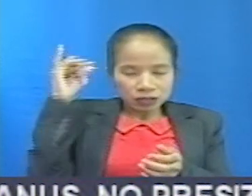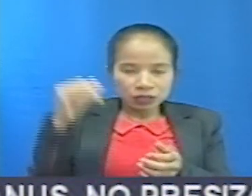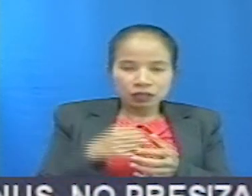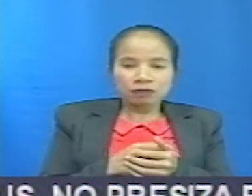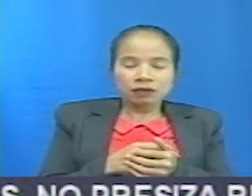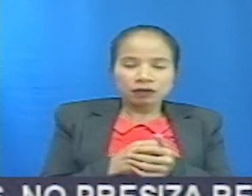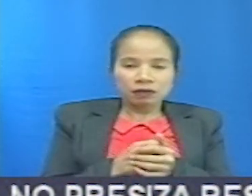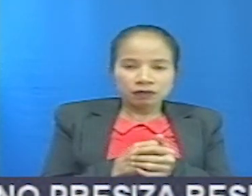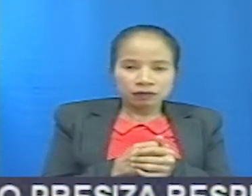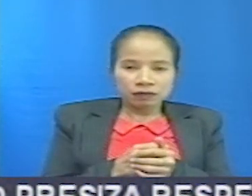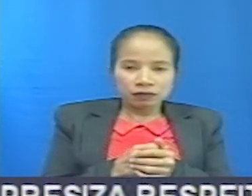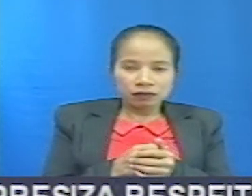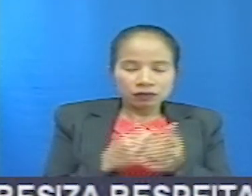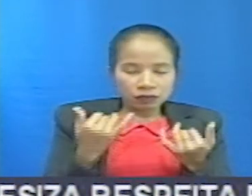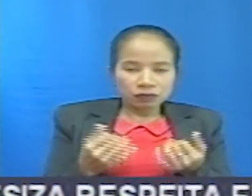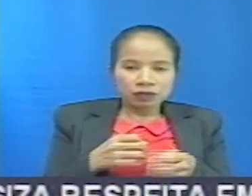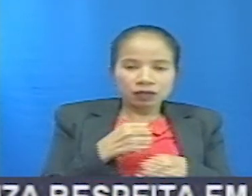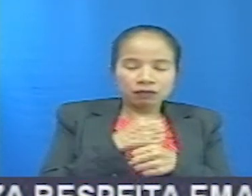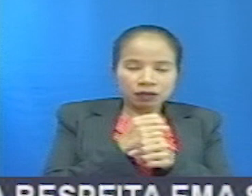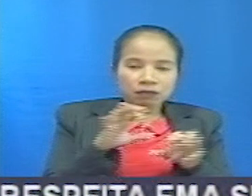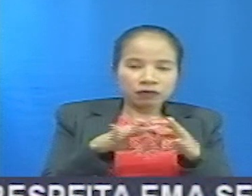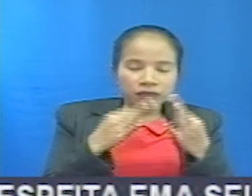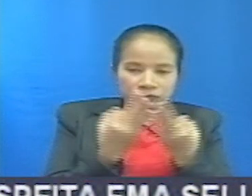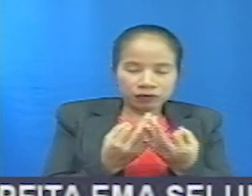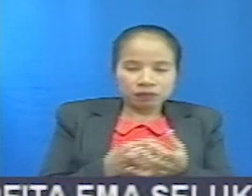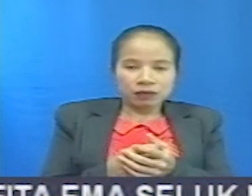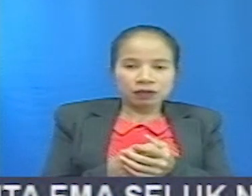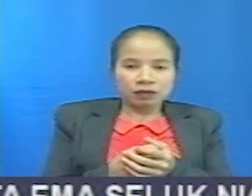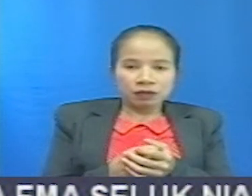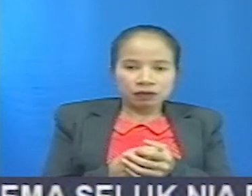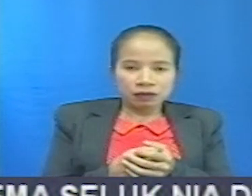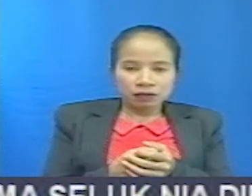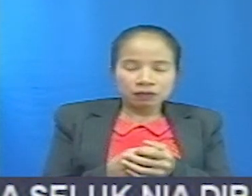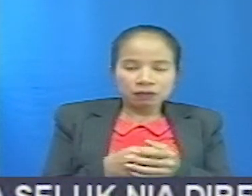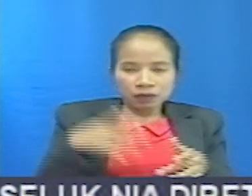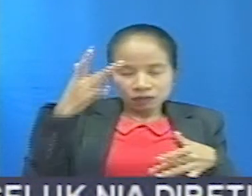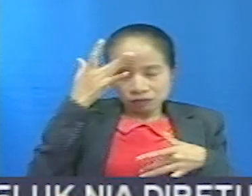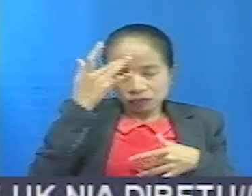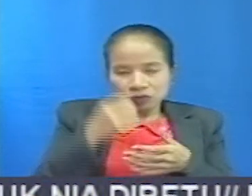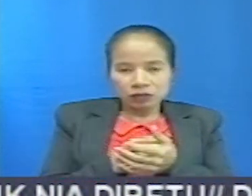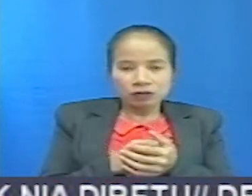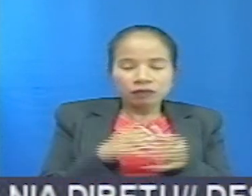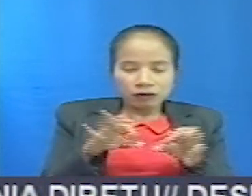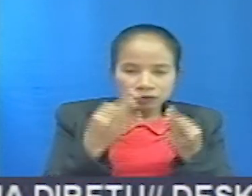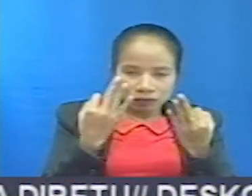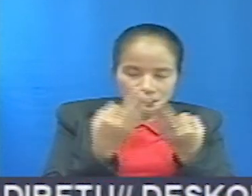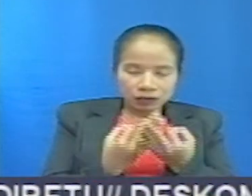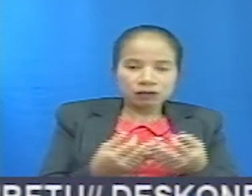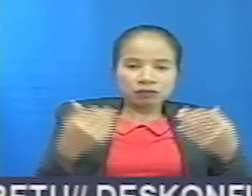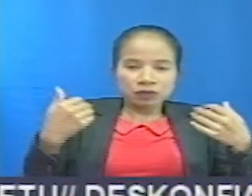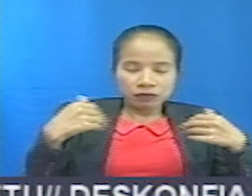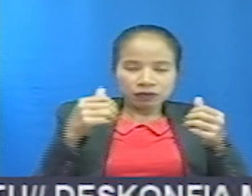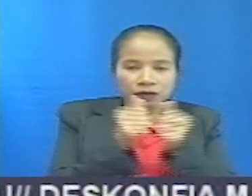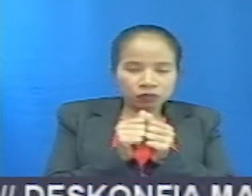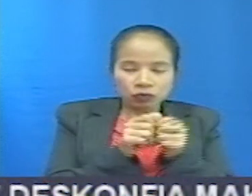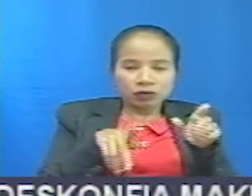halo familia pasiente ne pema moras ne antaun ohin ya familia pasien ne mas ia hamutu